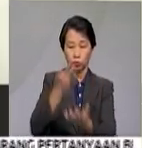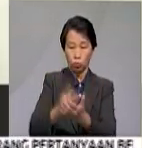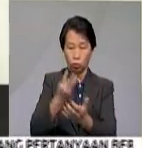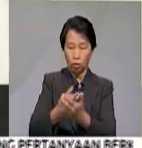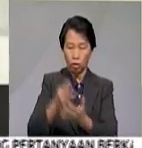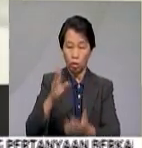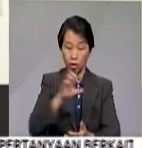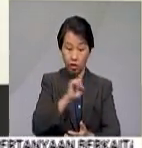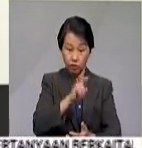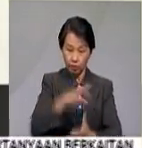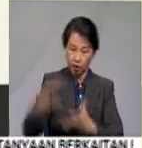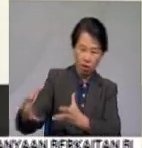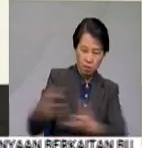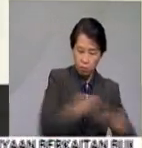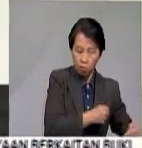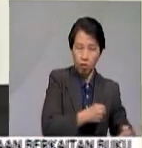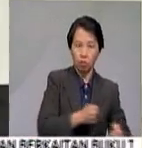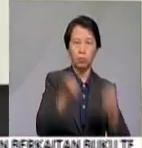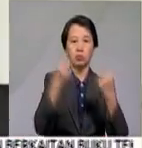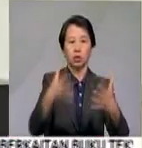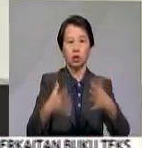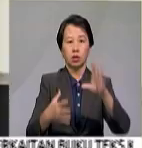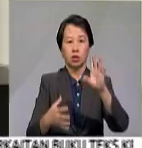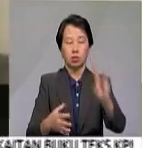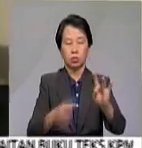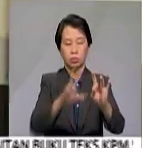disita melibatkan MCA Pahang sebanyak